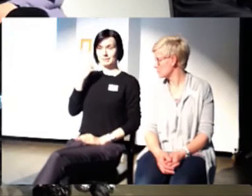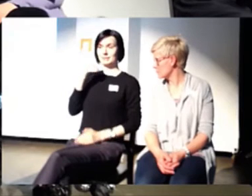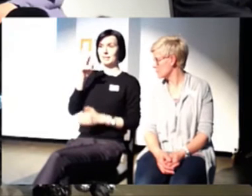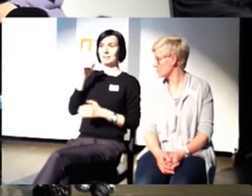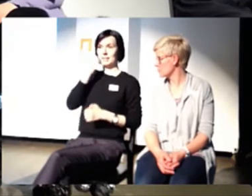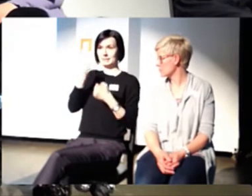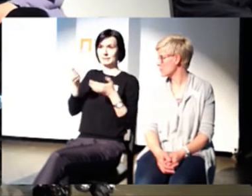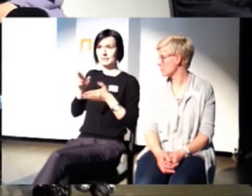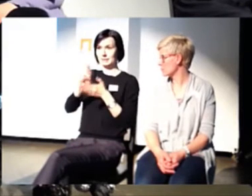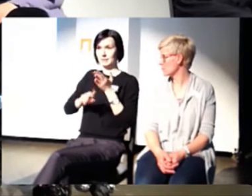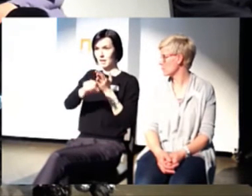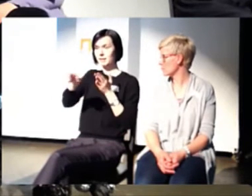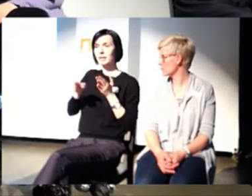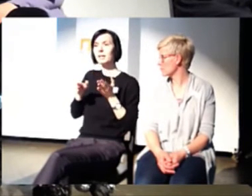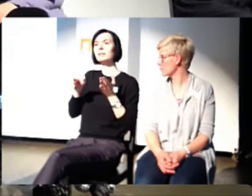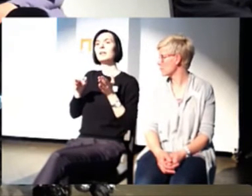toteuttamassa yhdessä